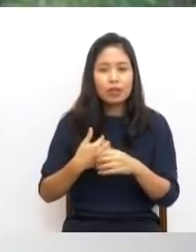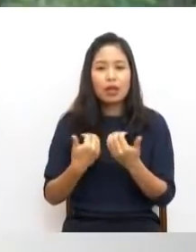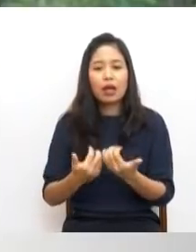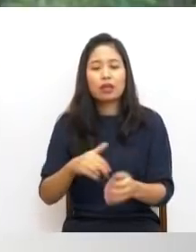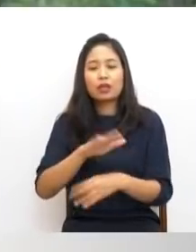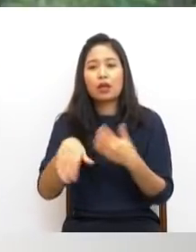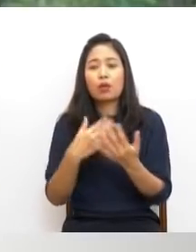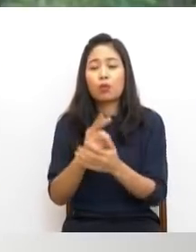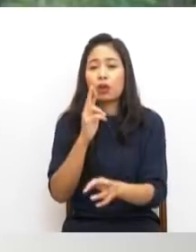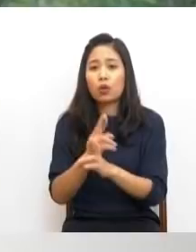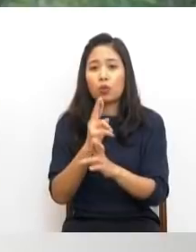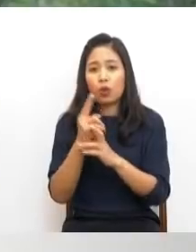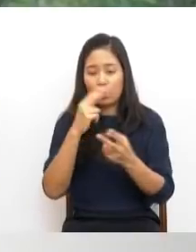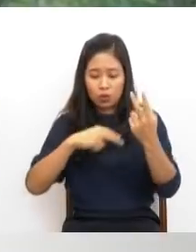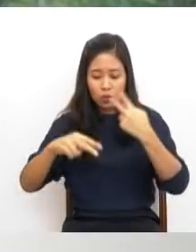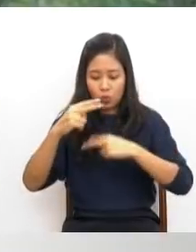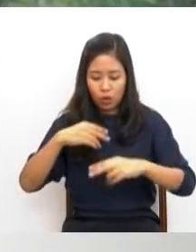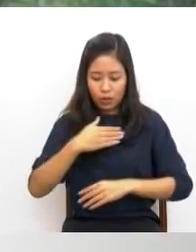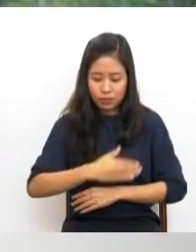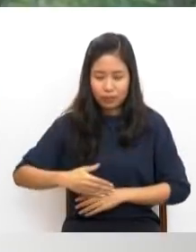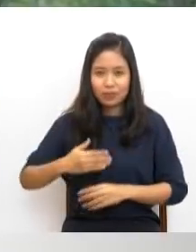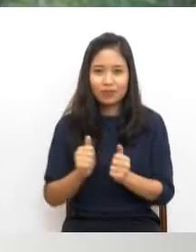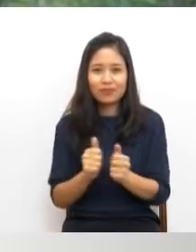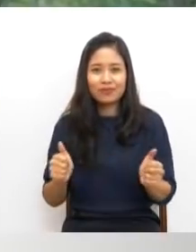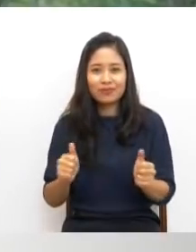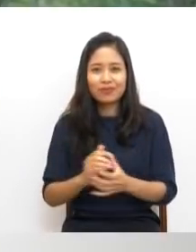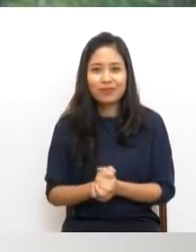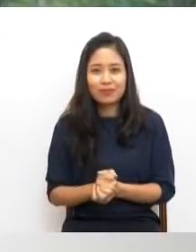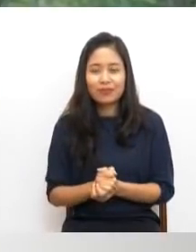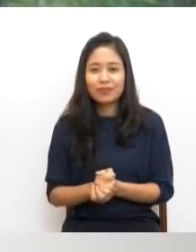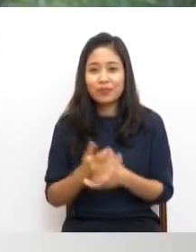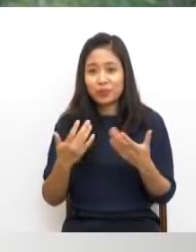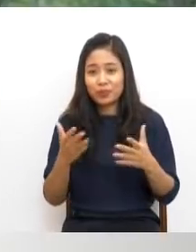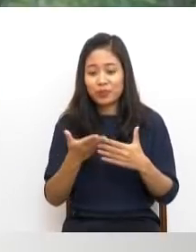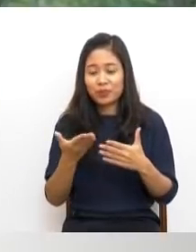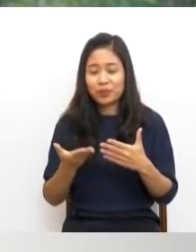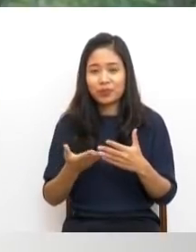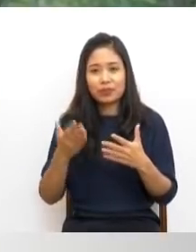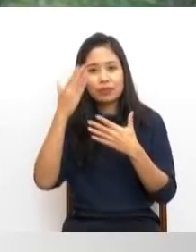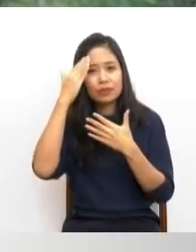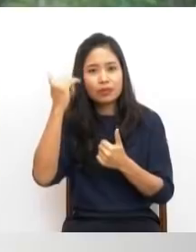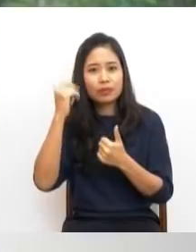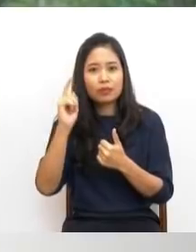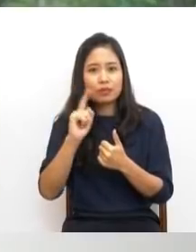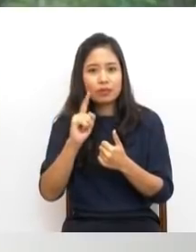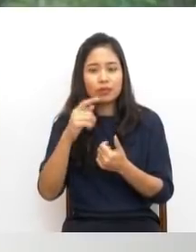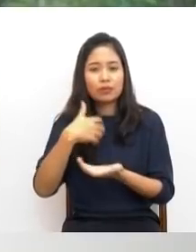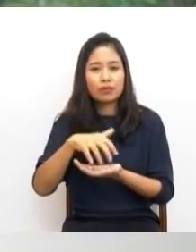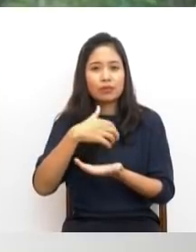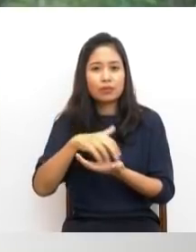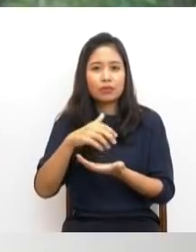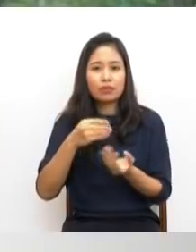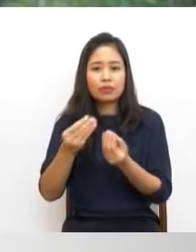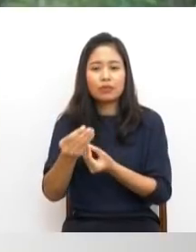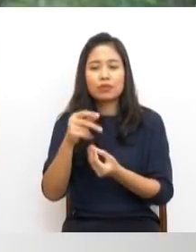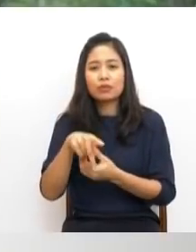ขภาพร่างกายของบุตรหลานของท่านกันด้วยนะคะในเรื่องราวต่อไปค่ะเป็นอีกหนึ่งเรื่องราวที่น่าสนใจที่จะมานำเสนอให้กับท่านผู้ชมราย